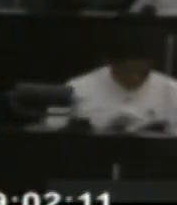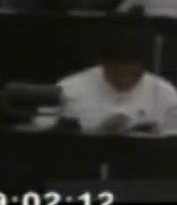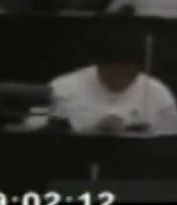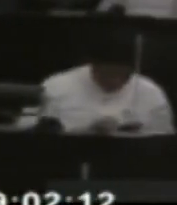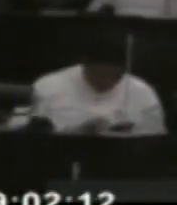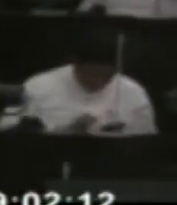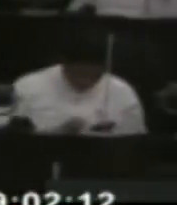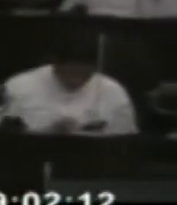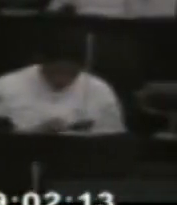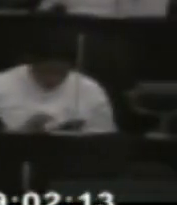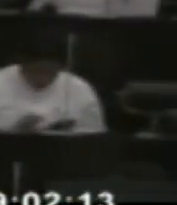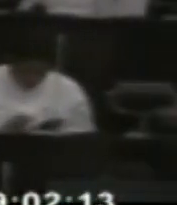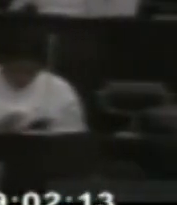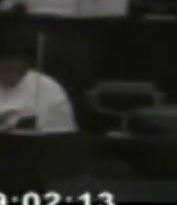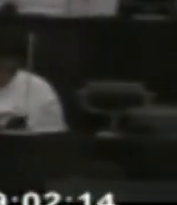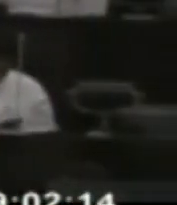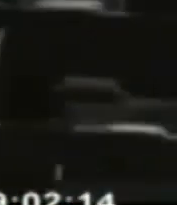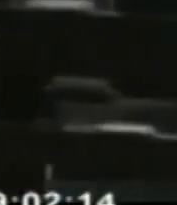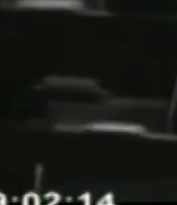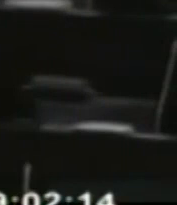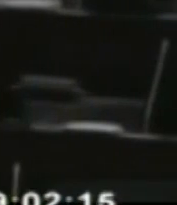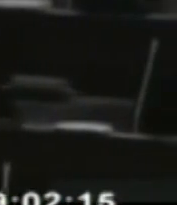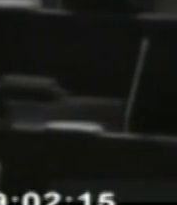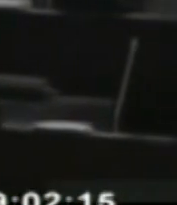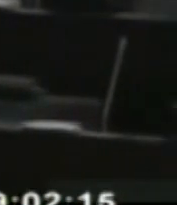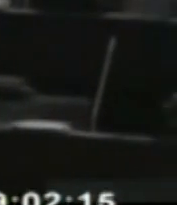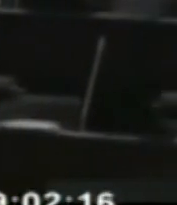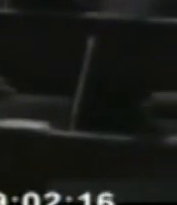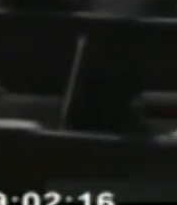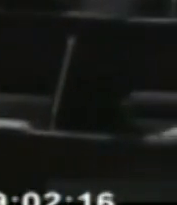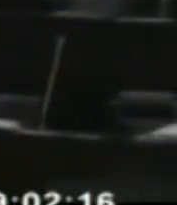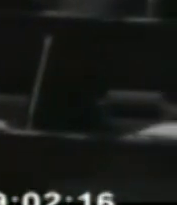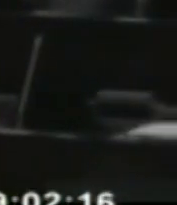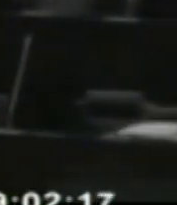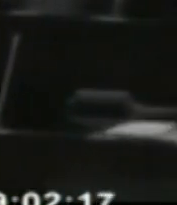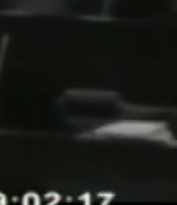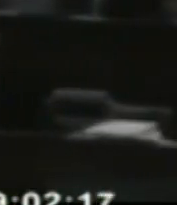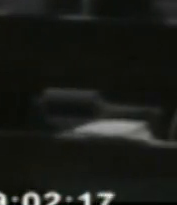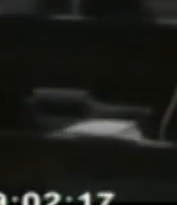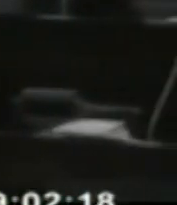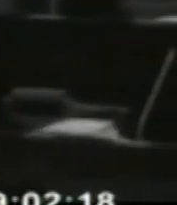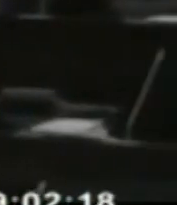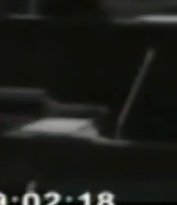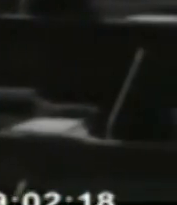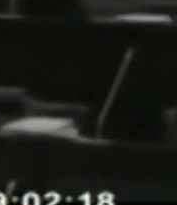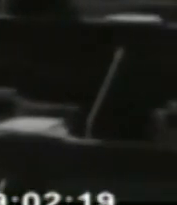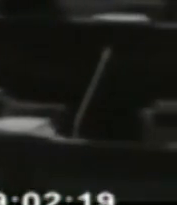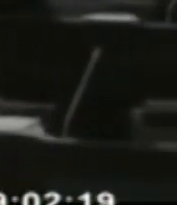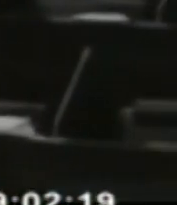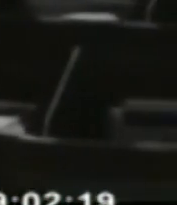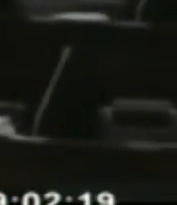ஒன்றை நடத்துமாறு ஆளும் கட்சி கோரிக்கை விடுத்தது. இவ்வாறெனும் இதற்கு எதிர்ப்பு தெரிவிக்கும் வகையில் எதிர்க்கட்சி உறுப்பினர்கள் சபையிலிருந்து